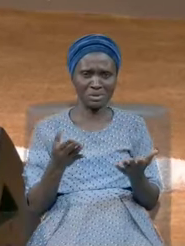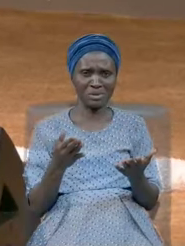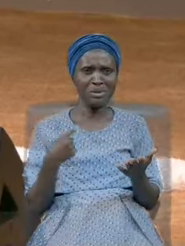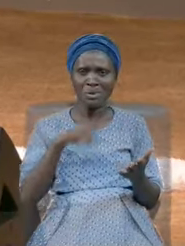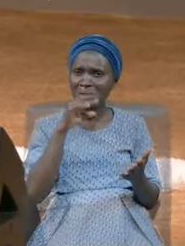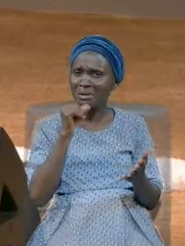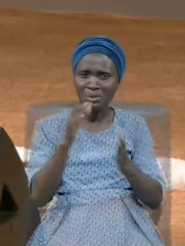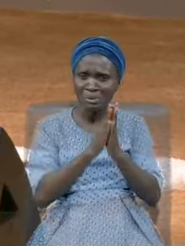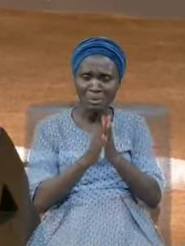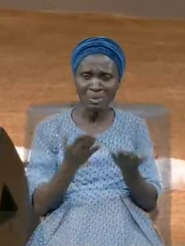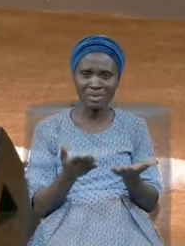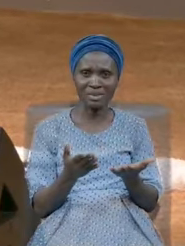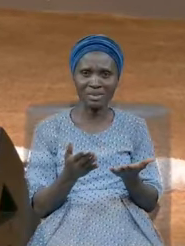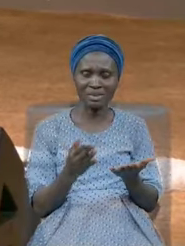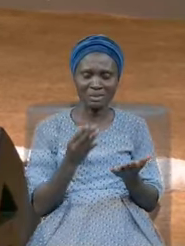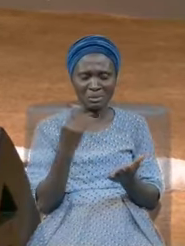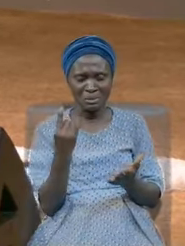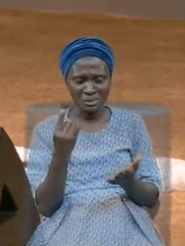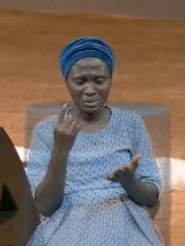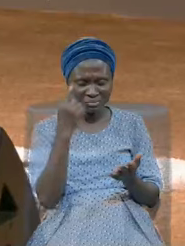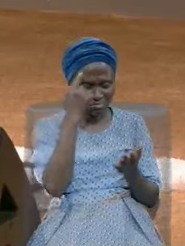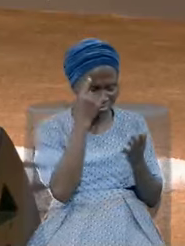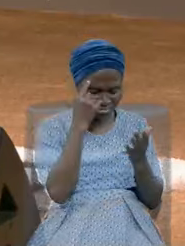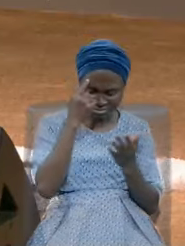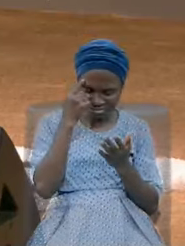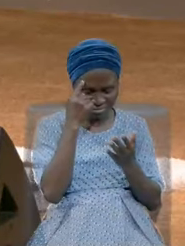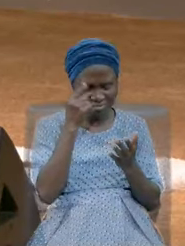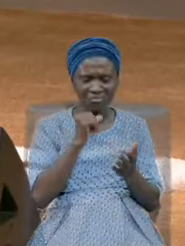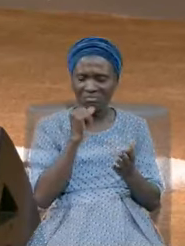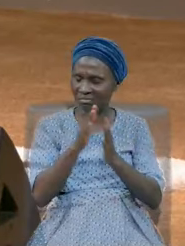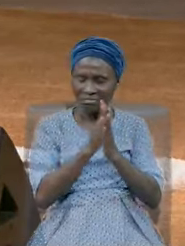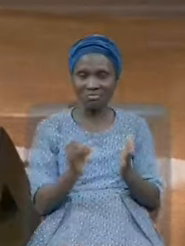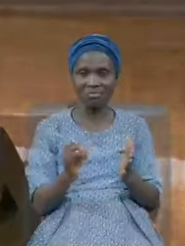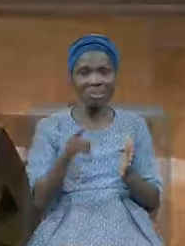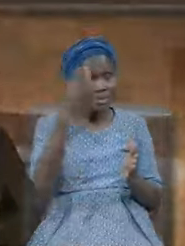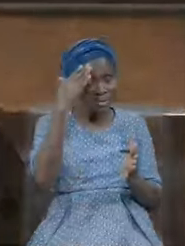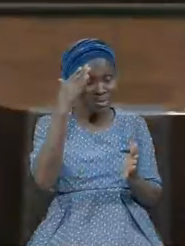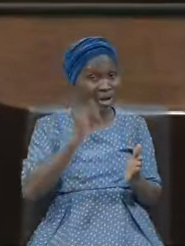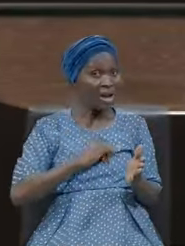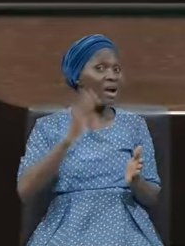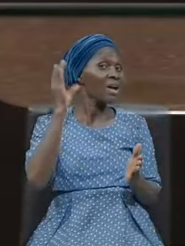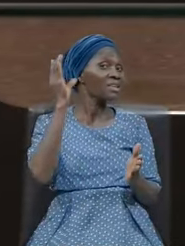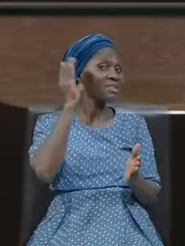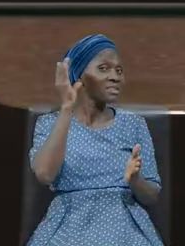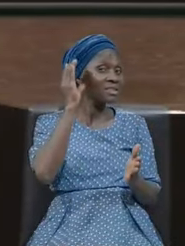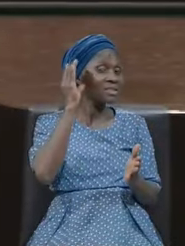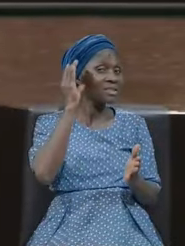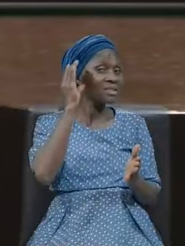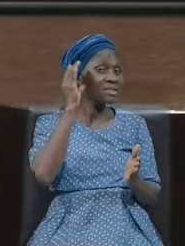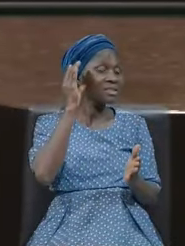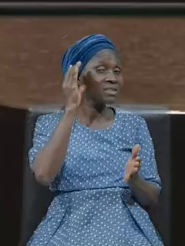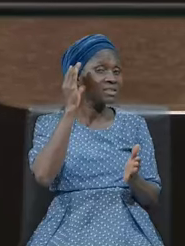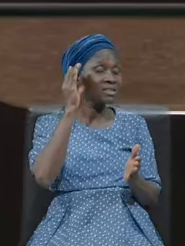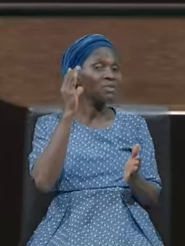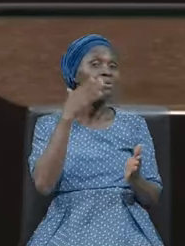prépare et puis on médite vous voyez j'entends souvent